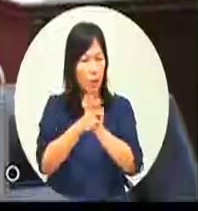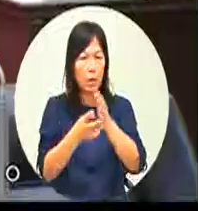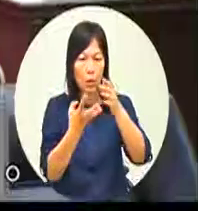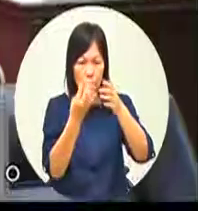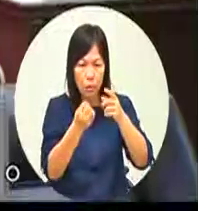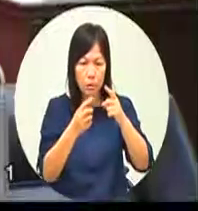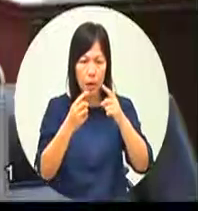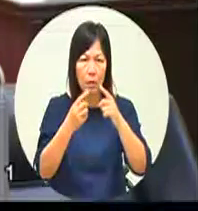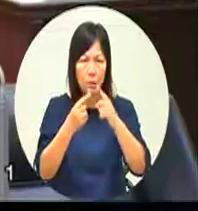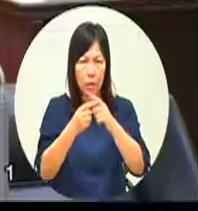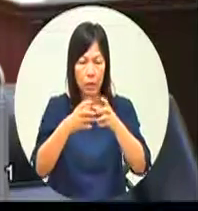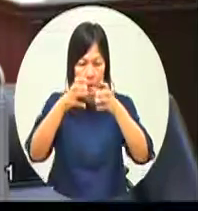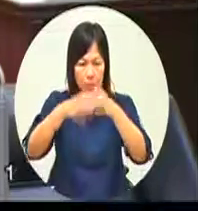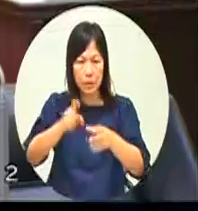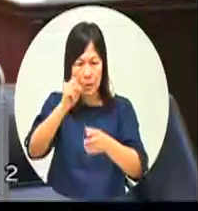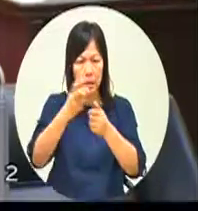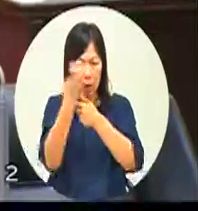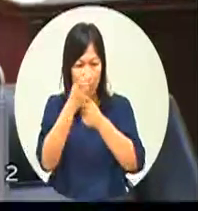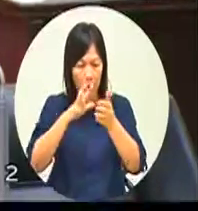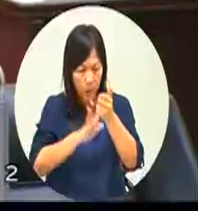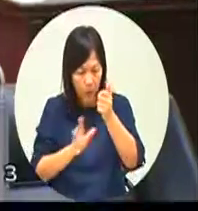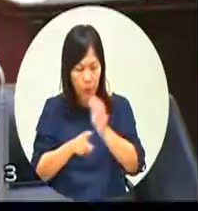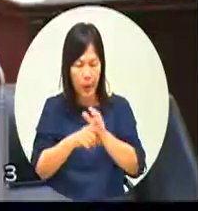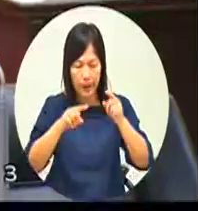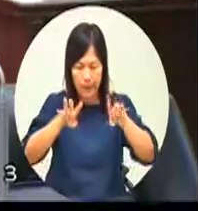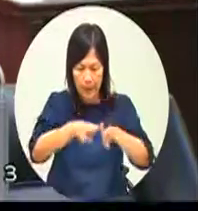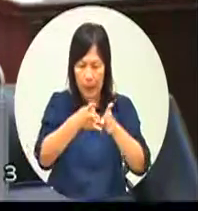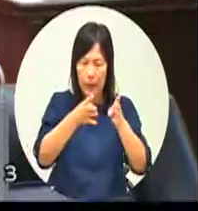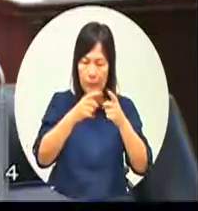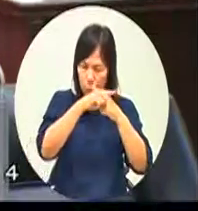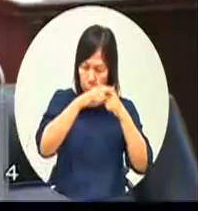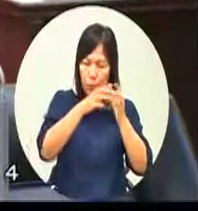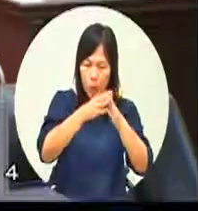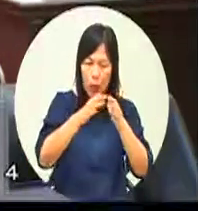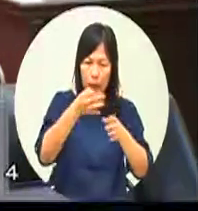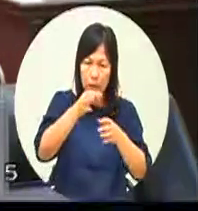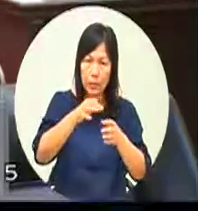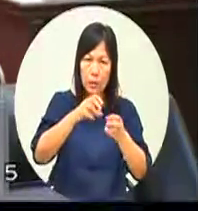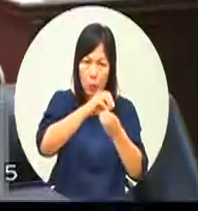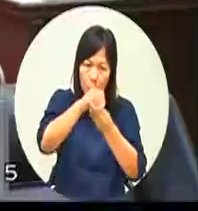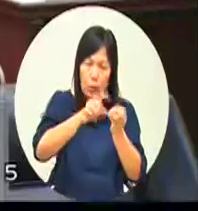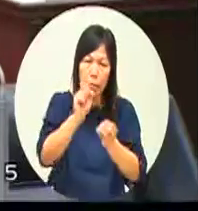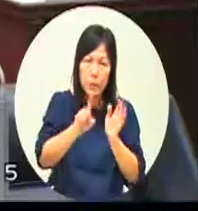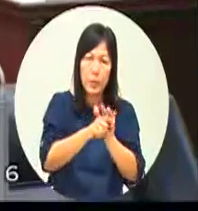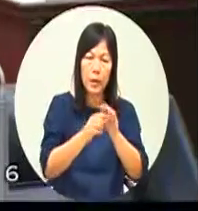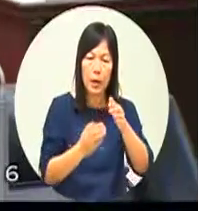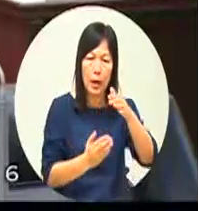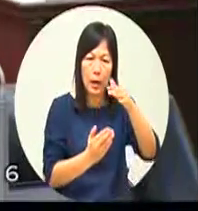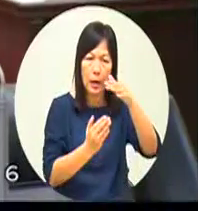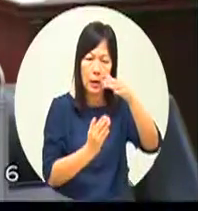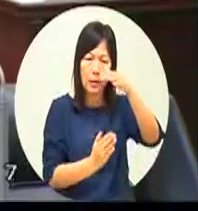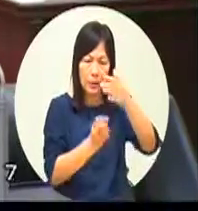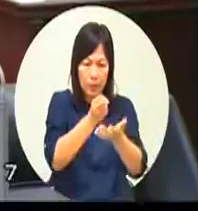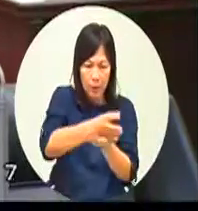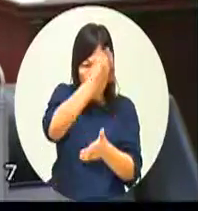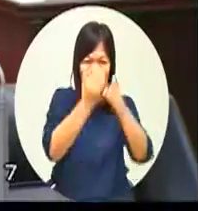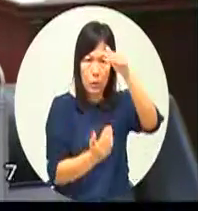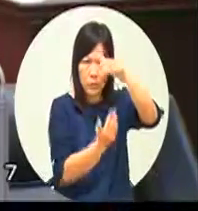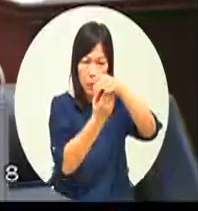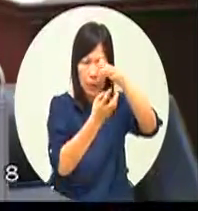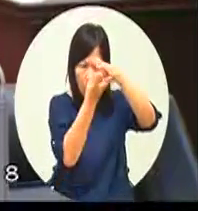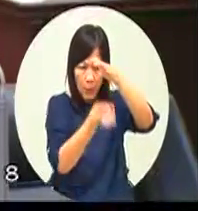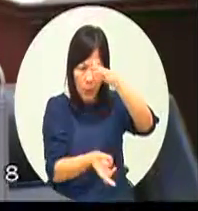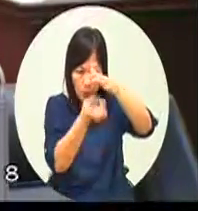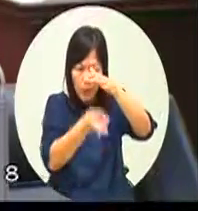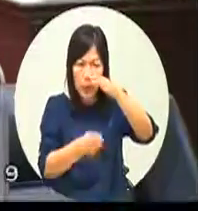管委会，可能要尽快做一个研议，然后这个基金的运用，还有顶楼防水工程这个修缮的部分，可能也要继续